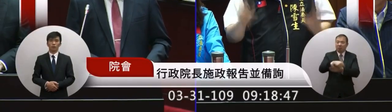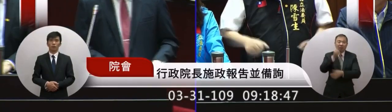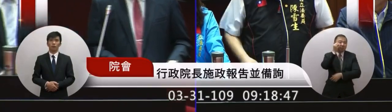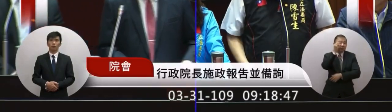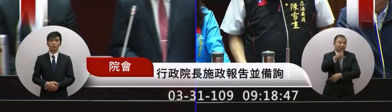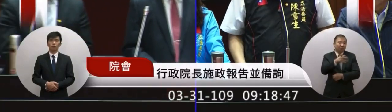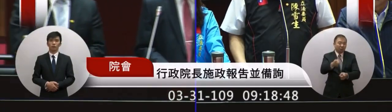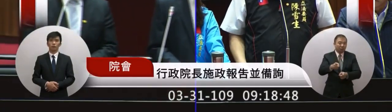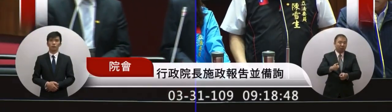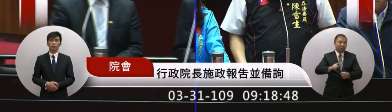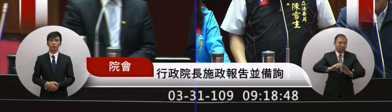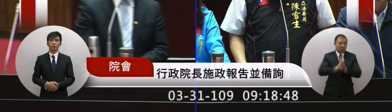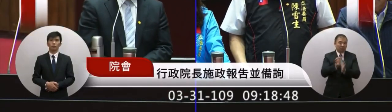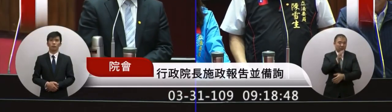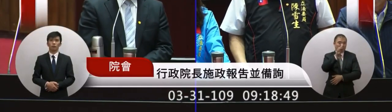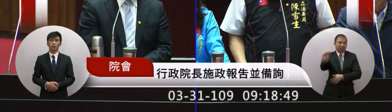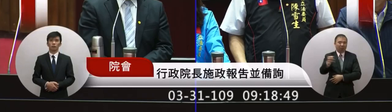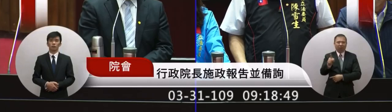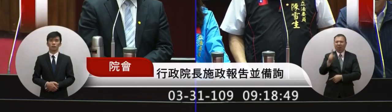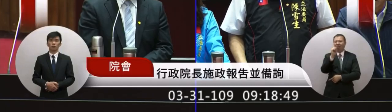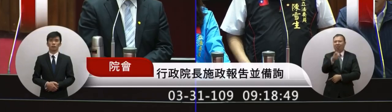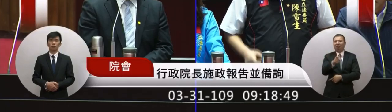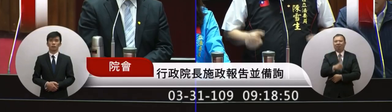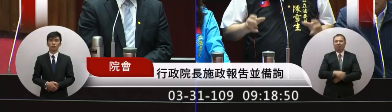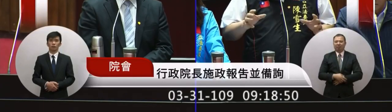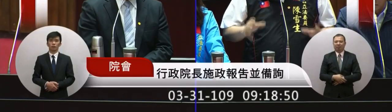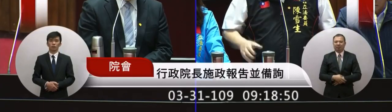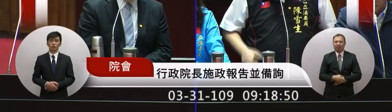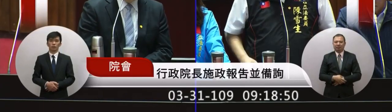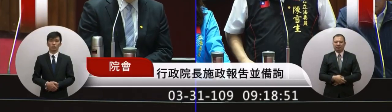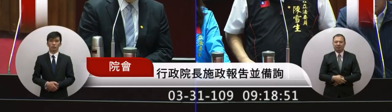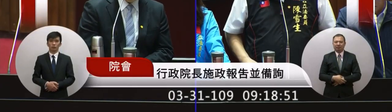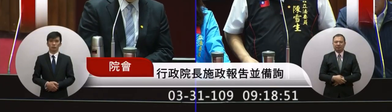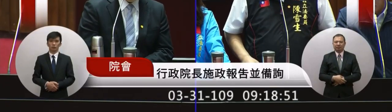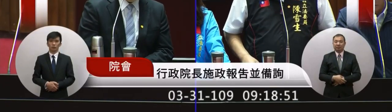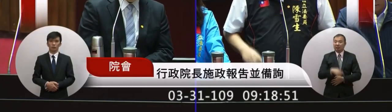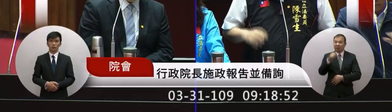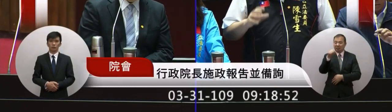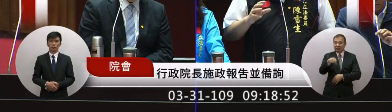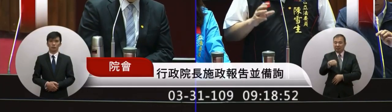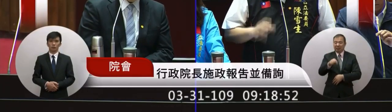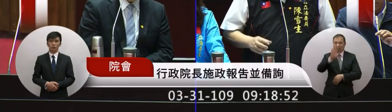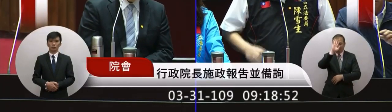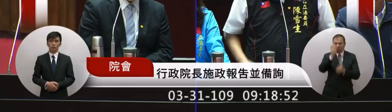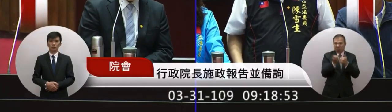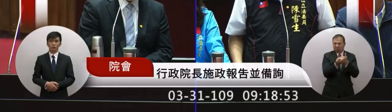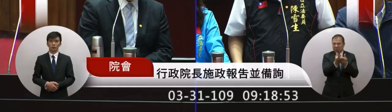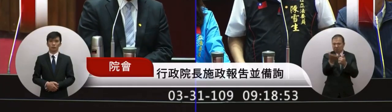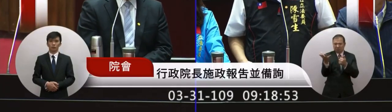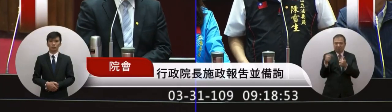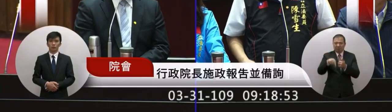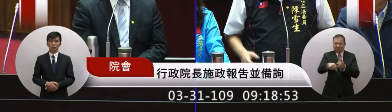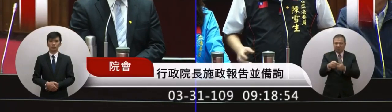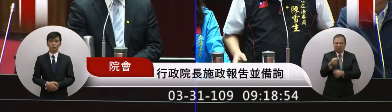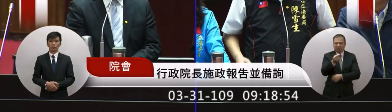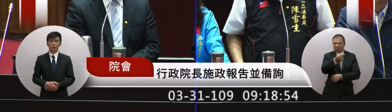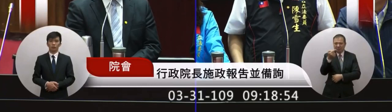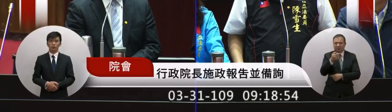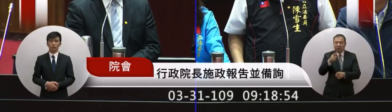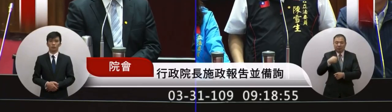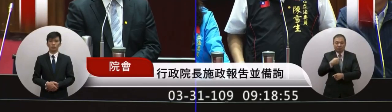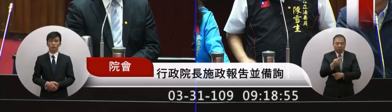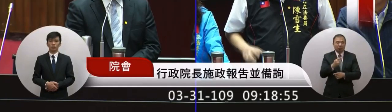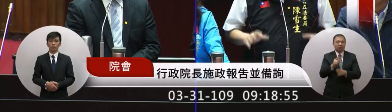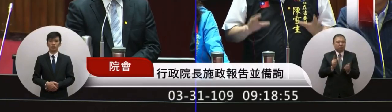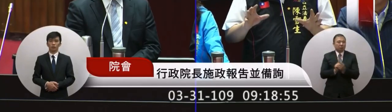月是不可能还给你的嘛，怎么可能？所以在这个节骨眼啊，我接触了一些企业界各行各